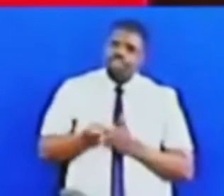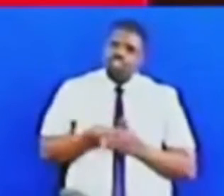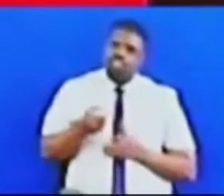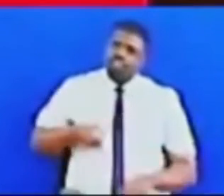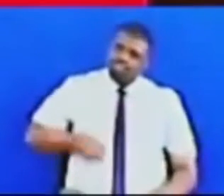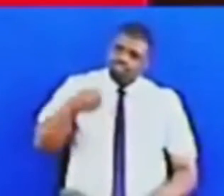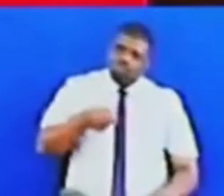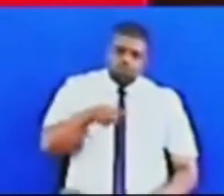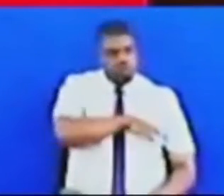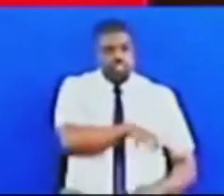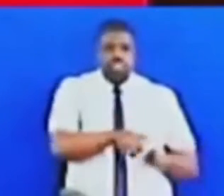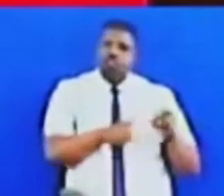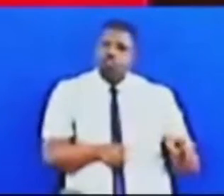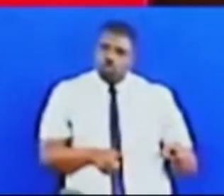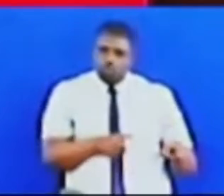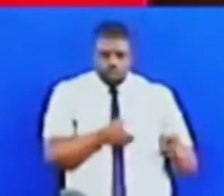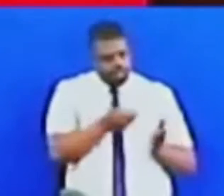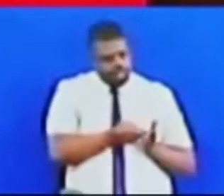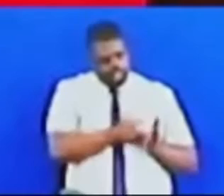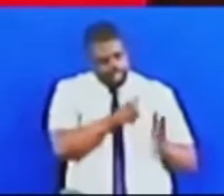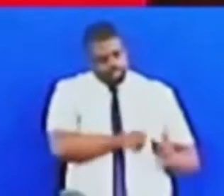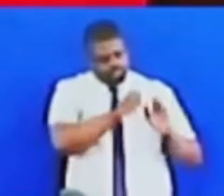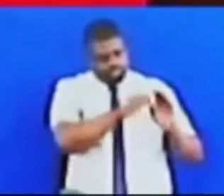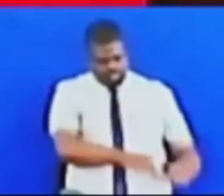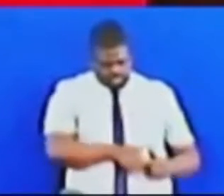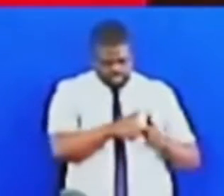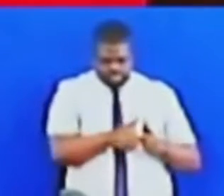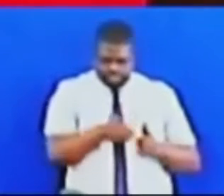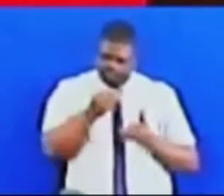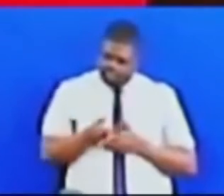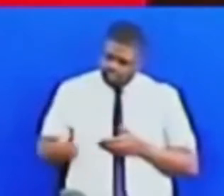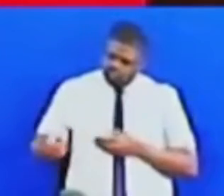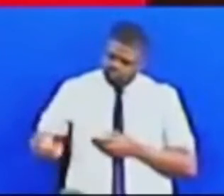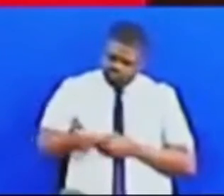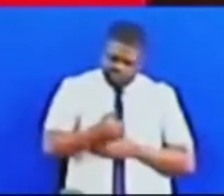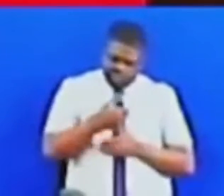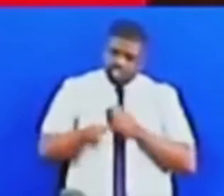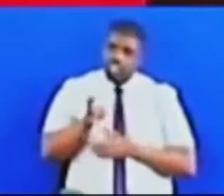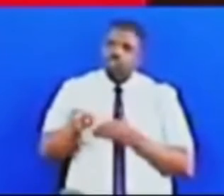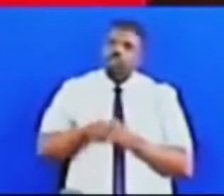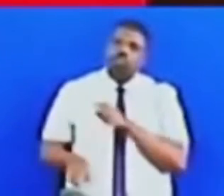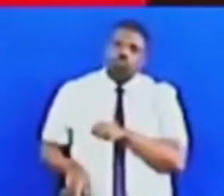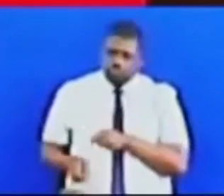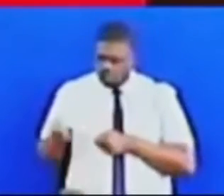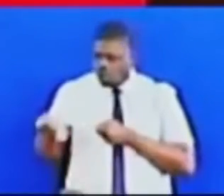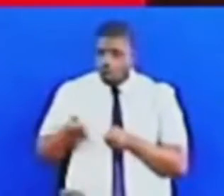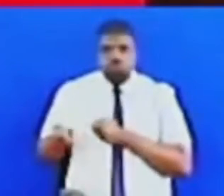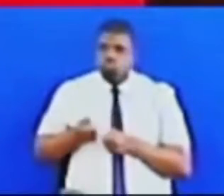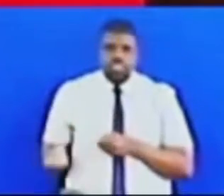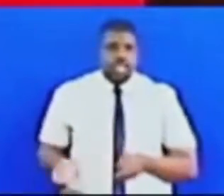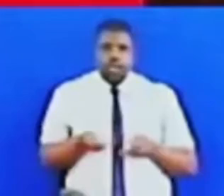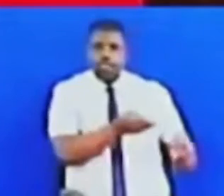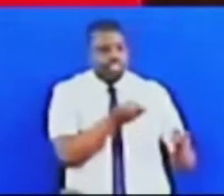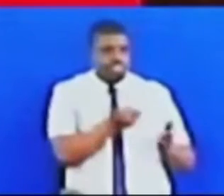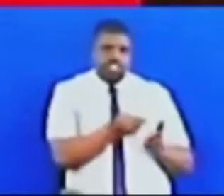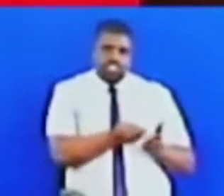mfuko wa jimbo, fedha ya mbunge. Lakini fedha za makusanyo ya ndani kwenye halmashauri, wakurugenzi wetu wamekuwa hawapeleki fedha